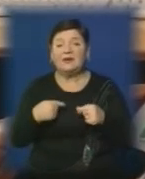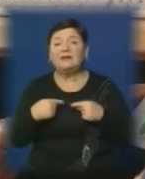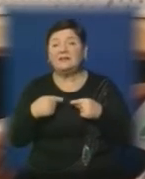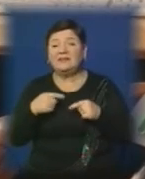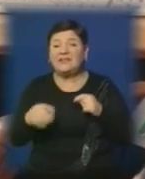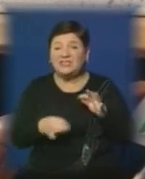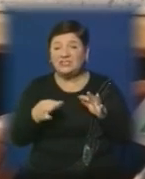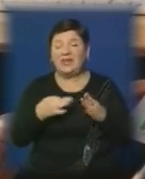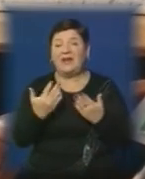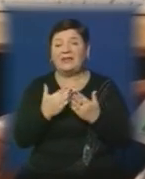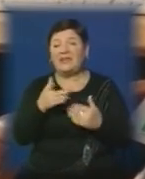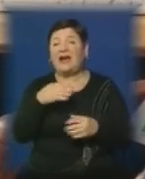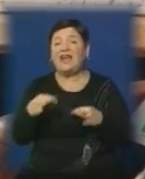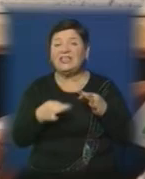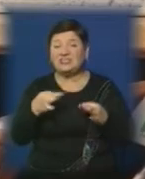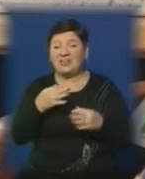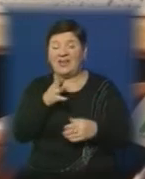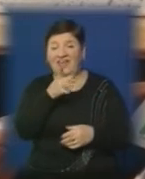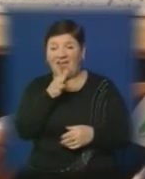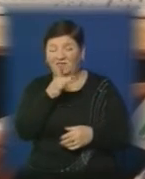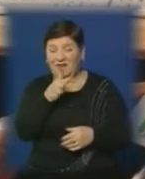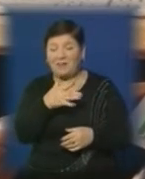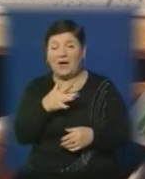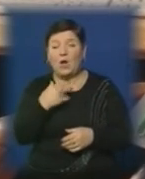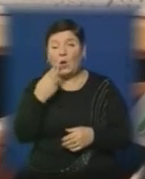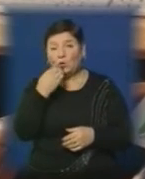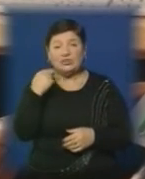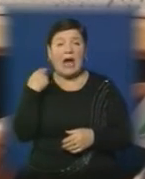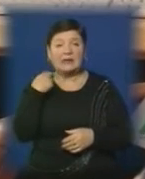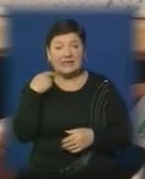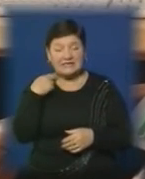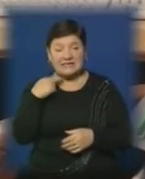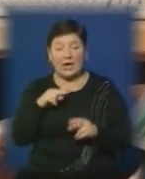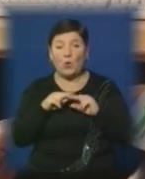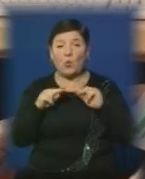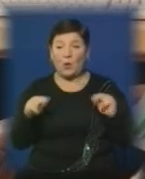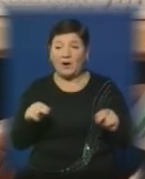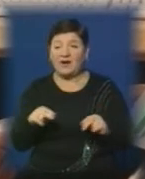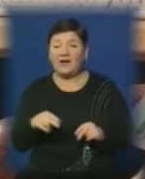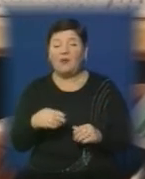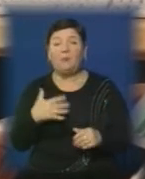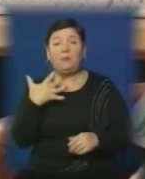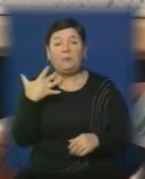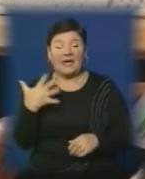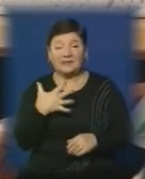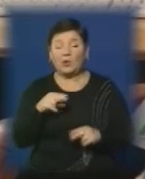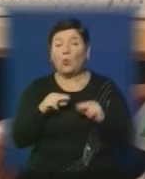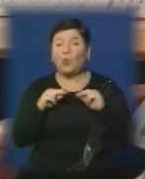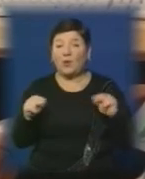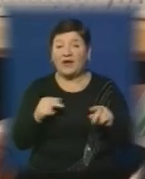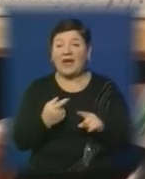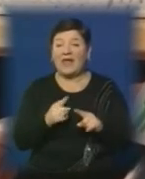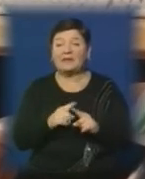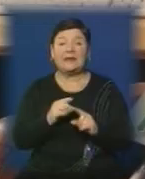там от лишнє время. Ми за це время лучше по-англійськи провели урок. У нас английский каждый раз, пятый урок, у нас это никогда